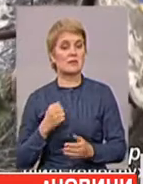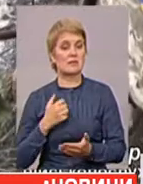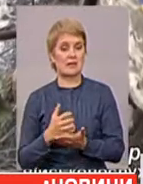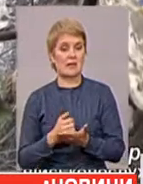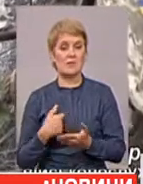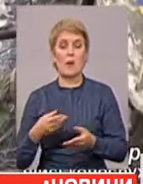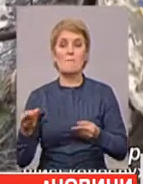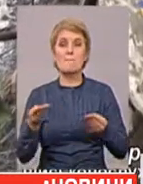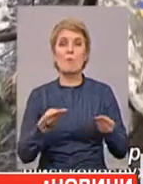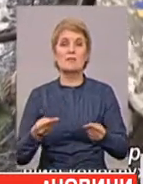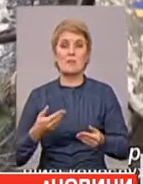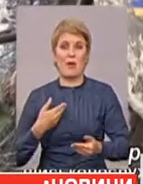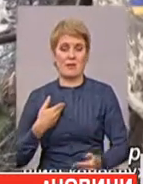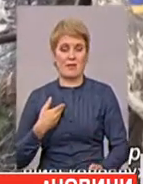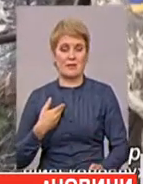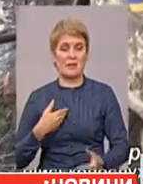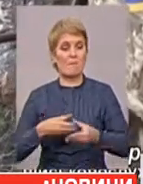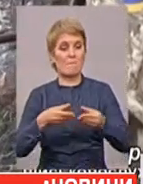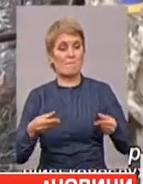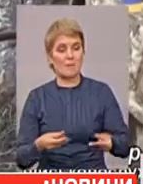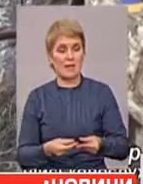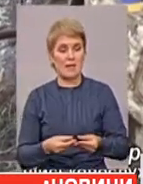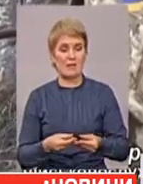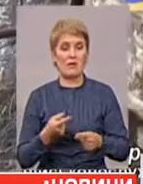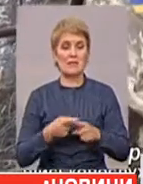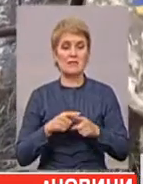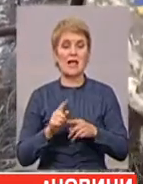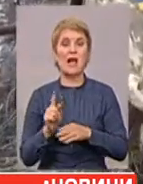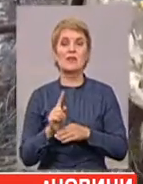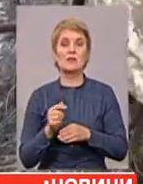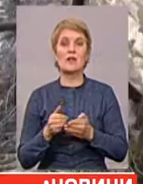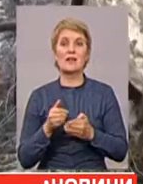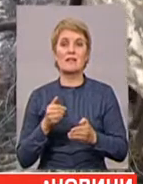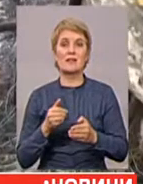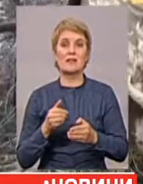посипає нас мінами. Це хвостовики від мін, від СПГ.